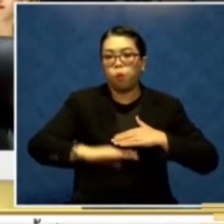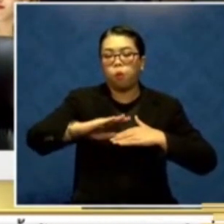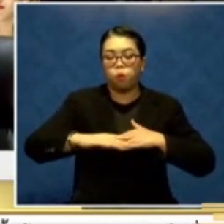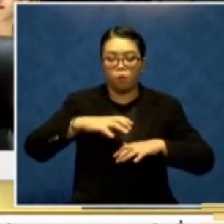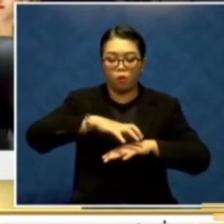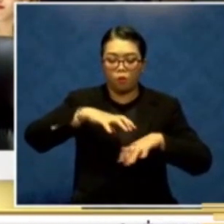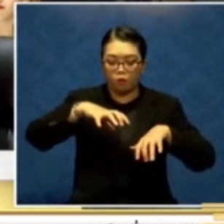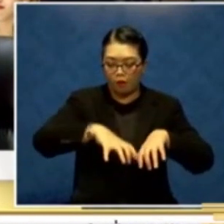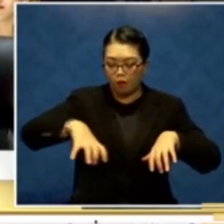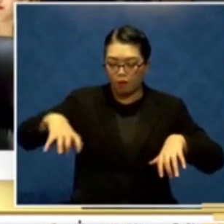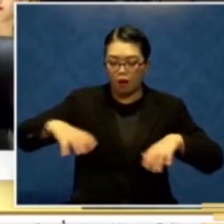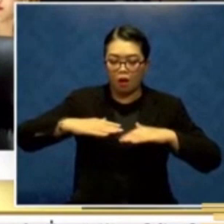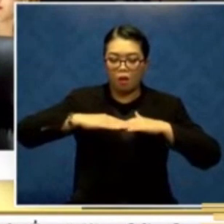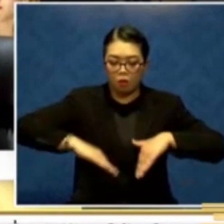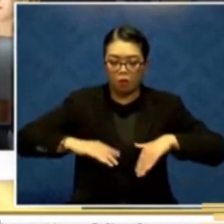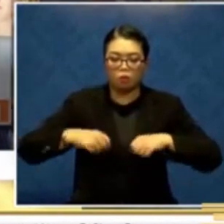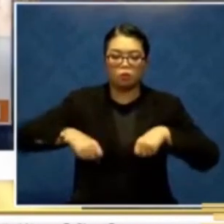มลึกฟ้าท่อสุดตัวนะครั